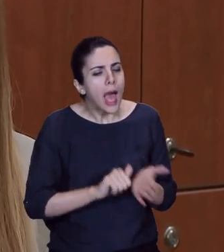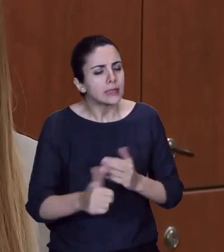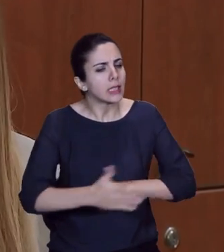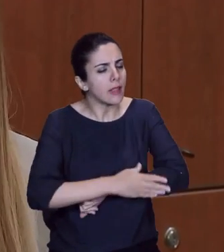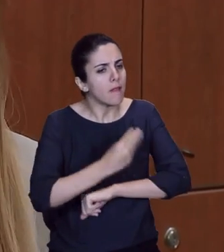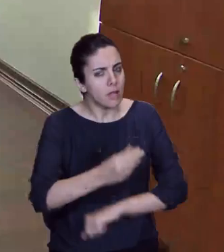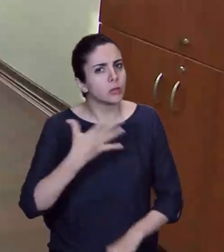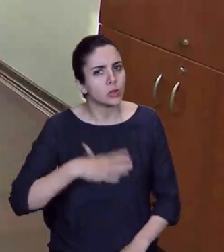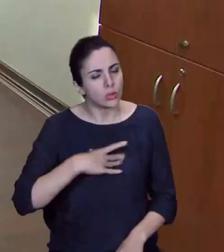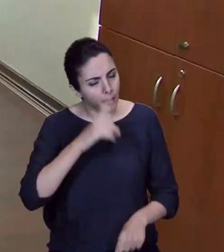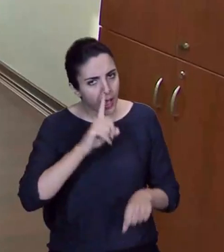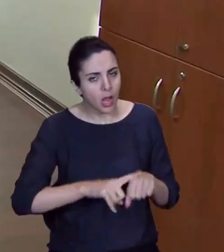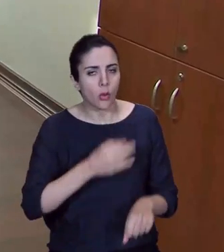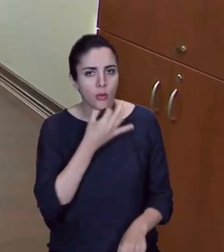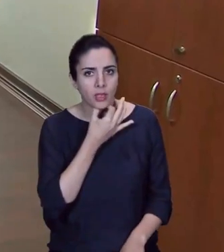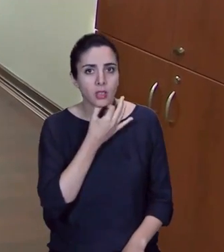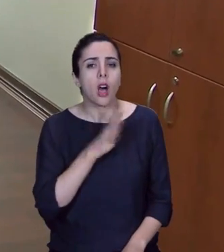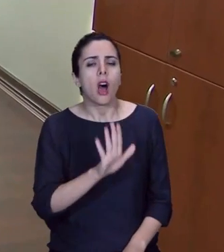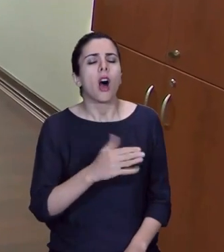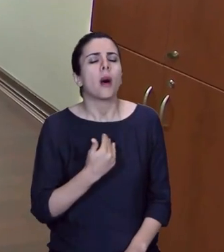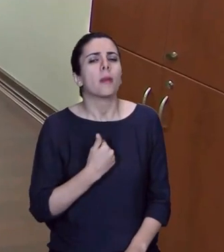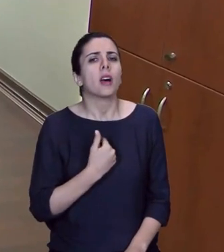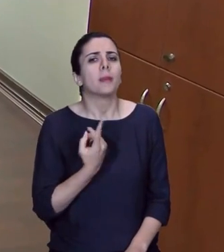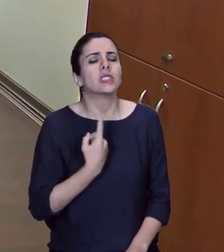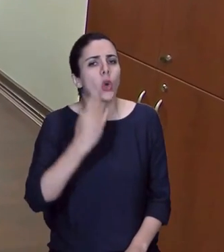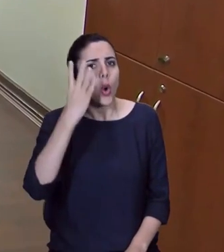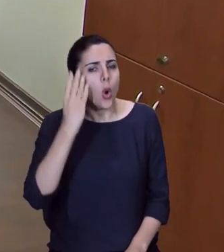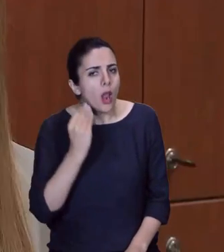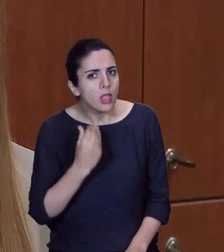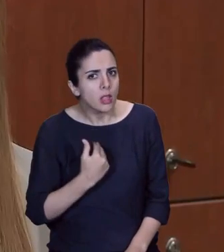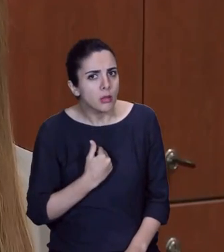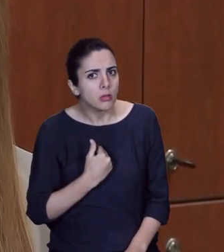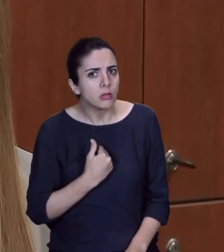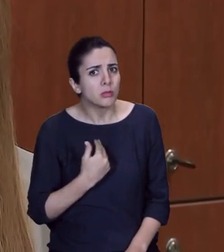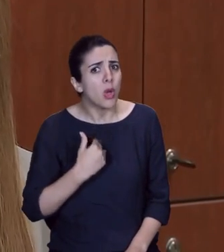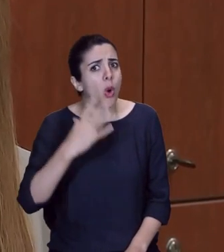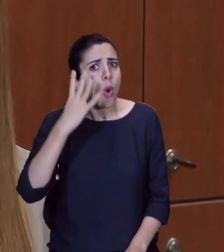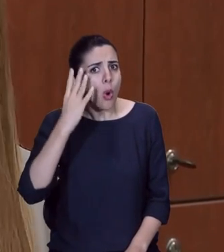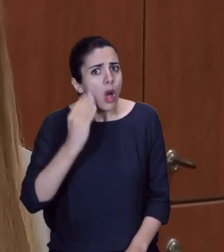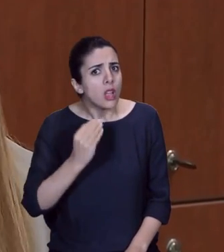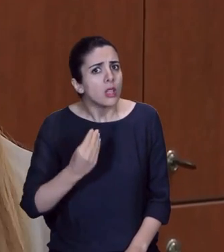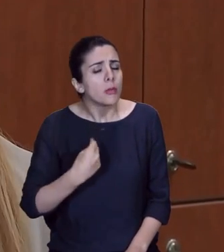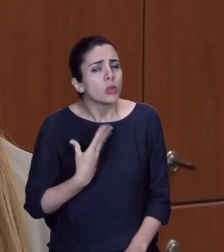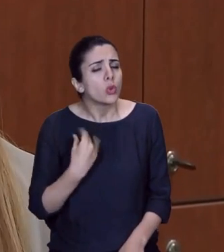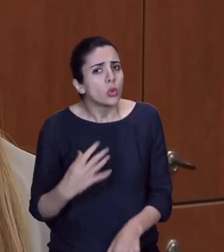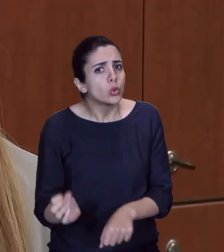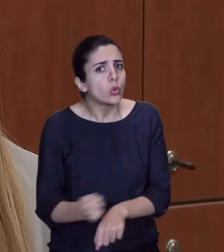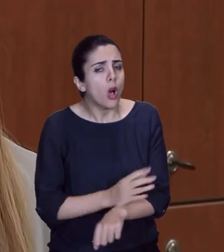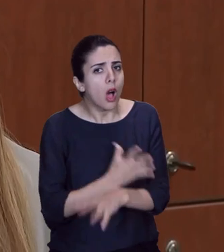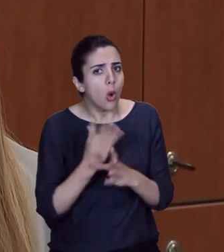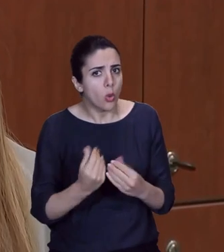her türlü yardım yapacağıma emin olabilirsiniz. Bu arada ben bir şey öğrendim. Öğrendiğim şey beni o kadar etkiledi